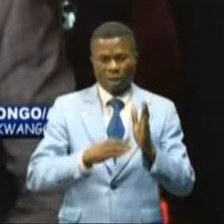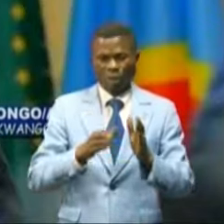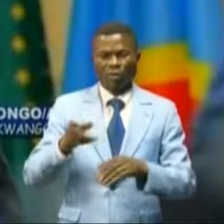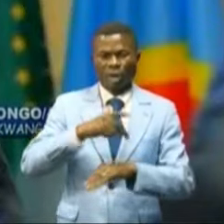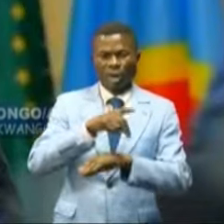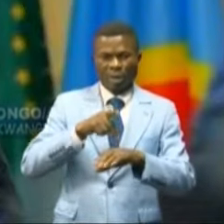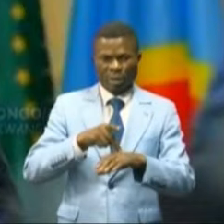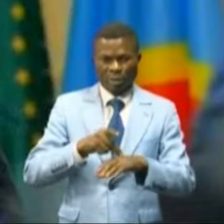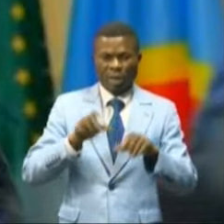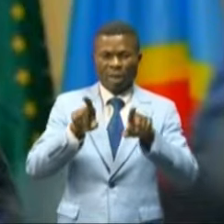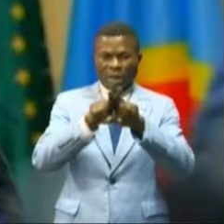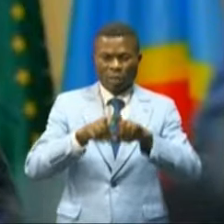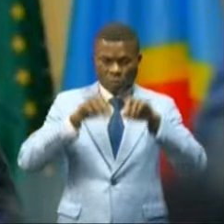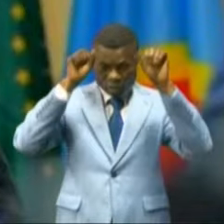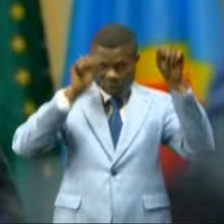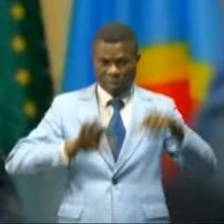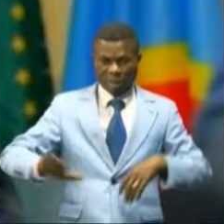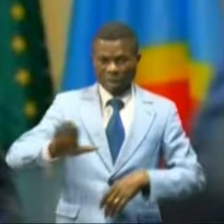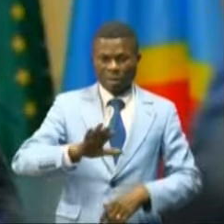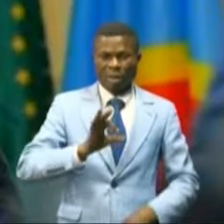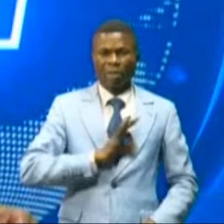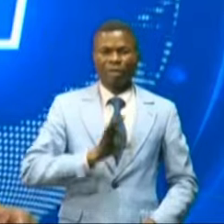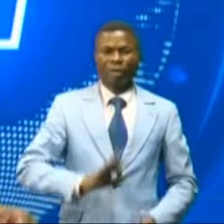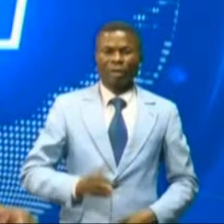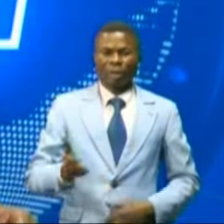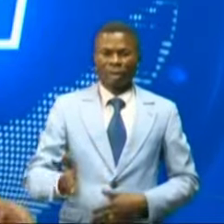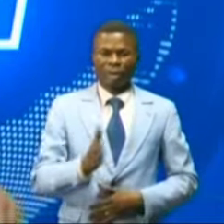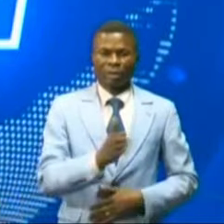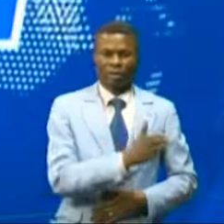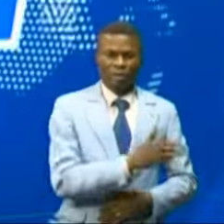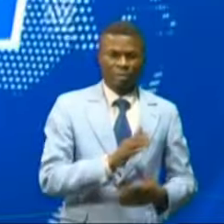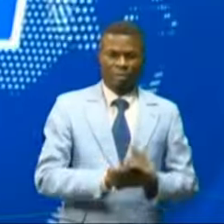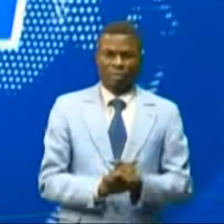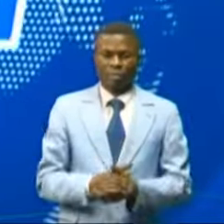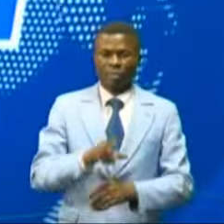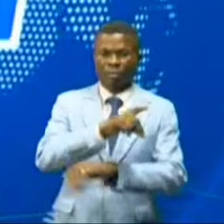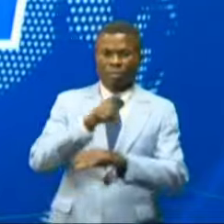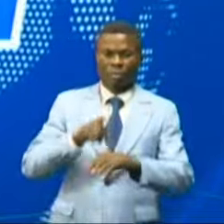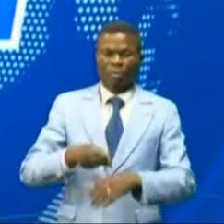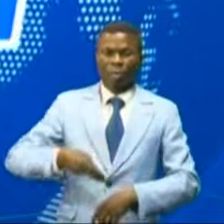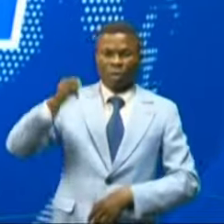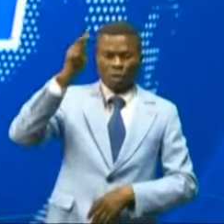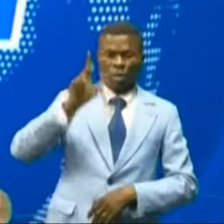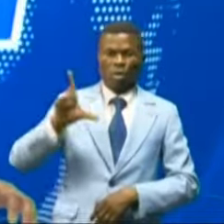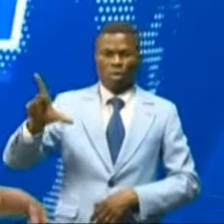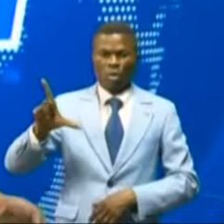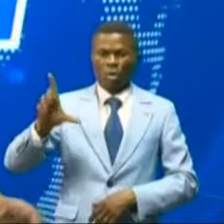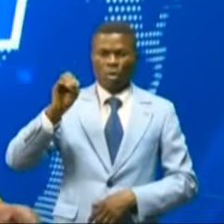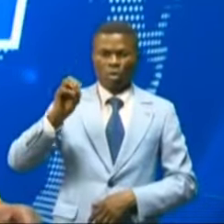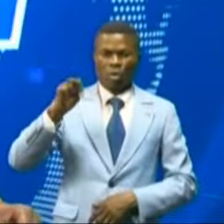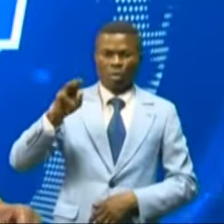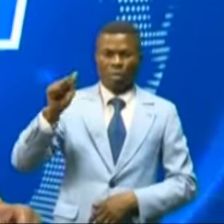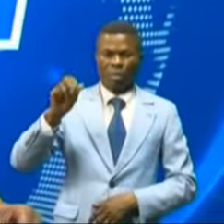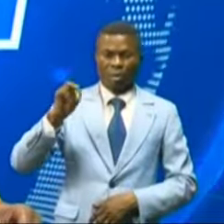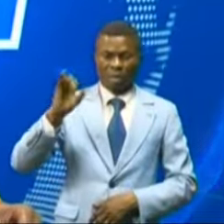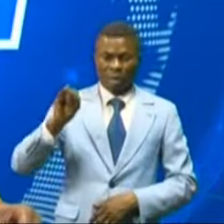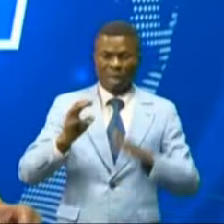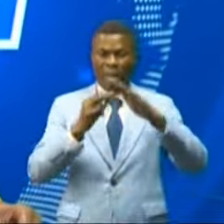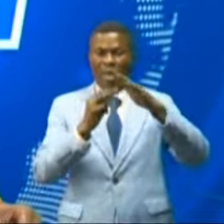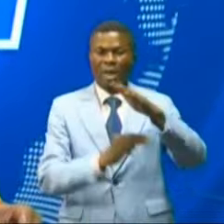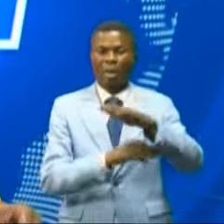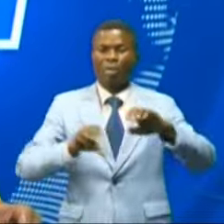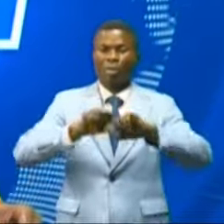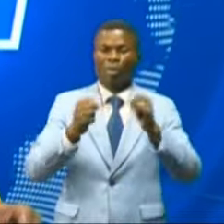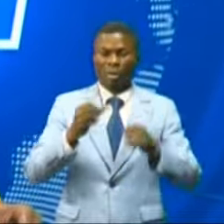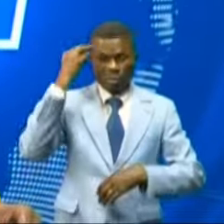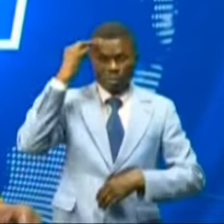et du président de la République, Félix Antoine Tshisekedi Tshilombo. Dans la province du Olomami, le pont Luembe, dans un état de délabrement,